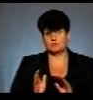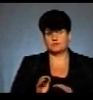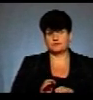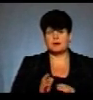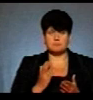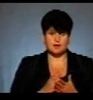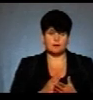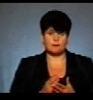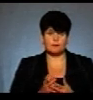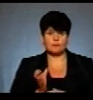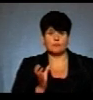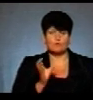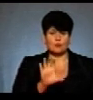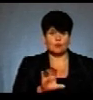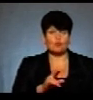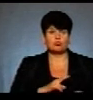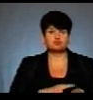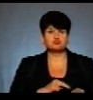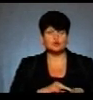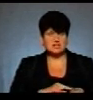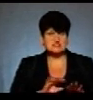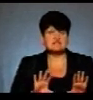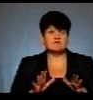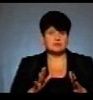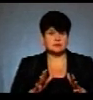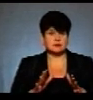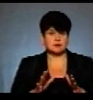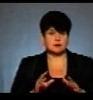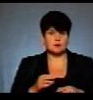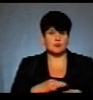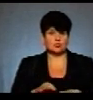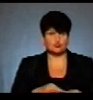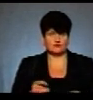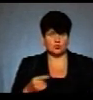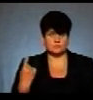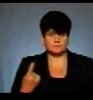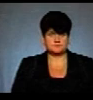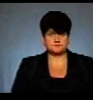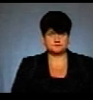Маємо коментар поліції стосовно випадків булінгу на Тернопільщині.